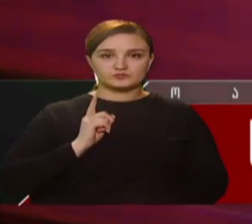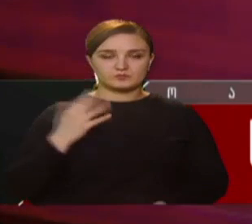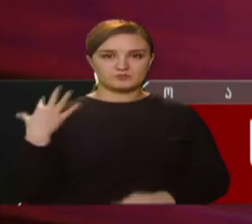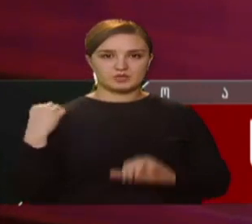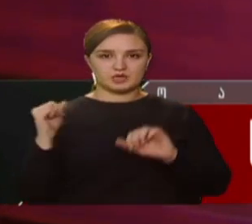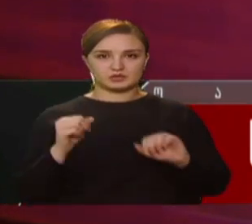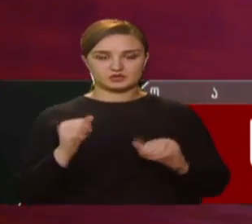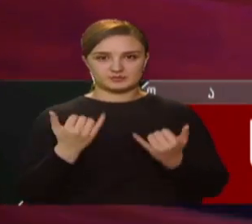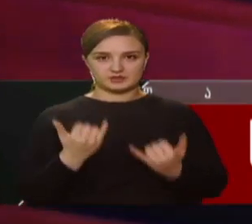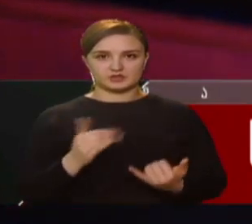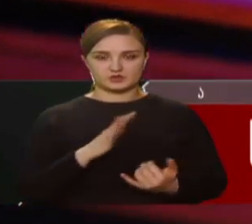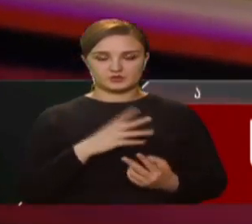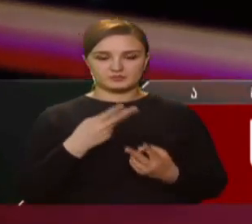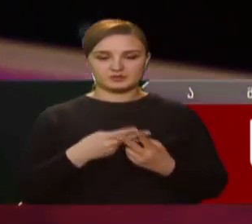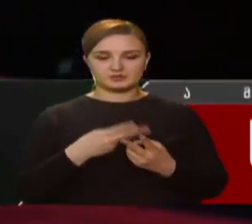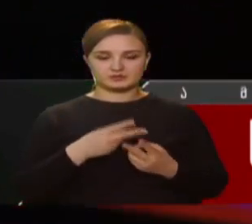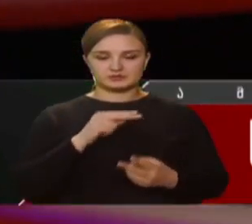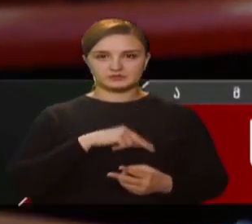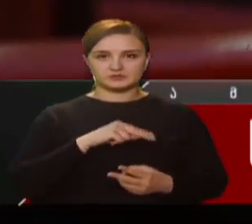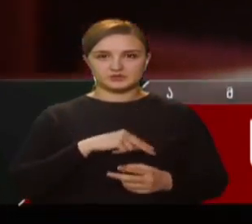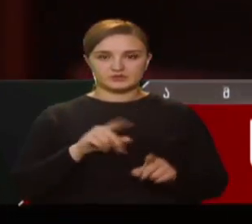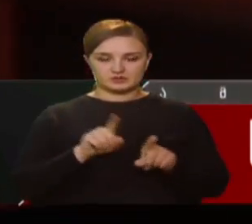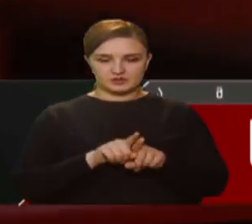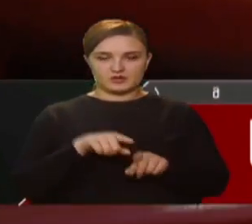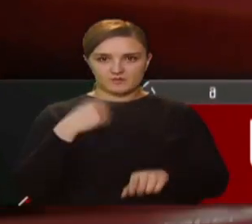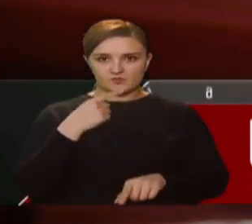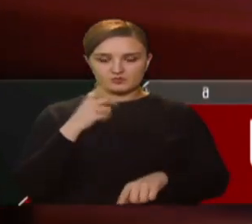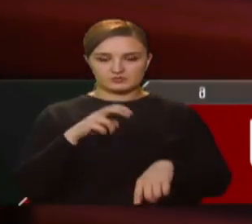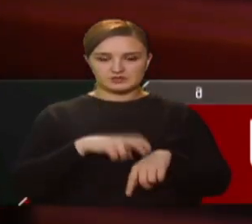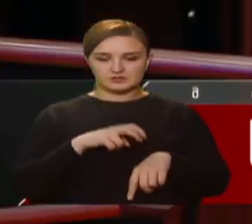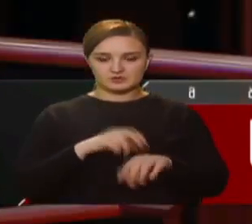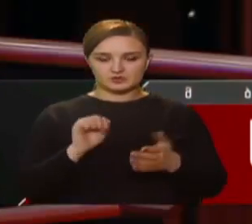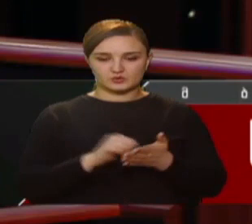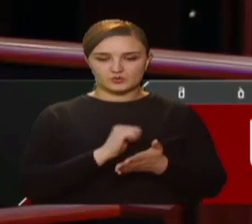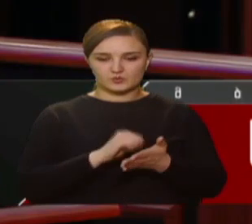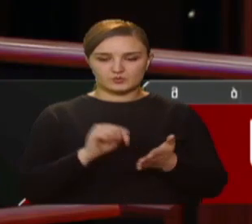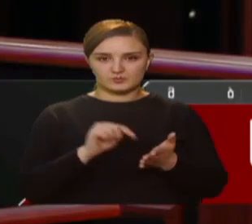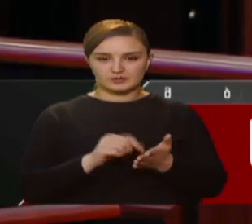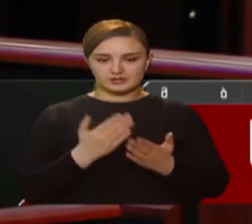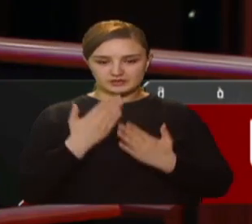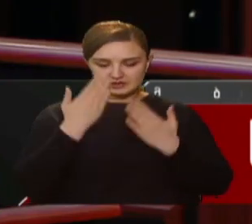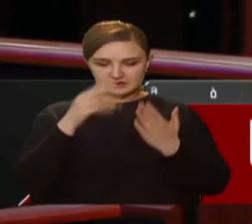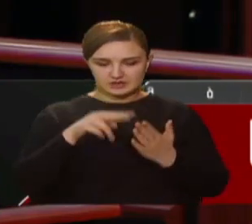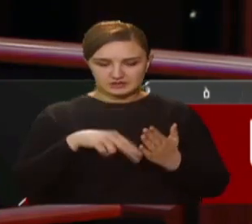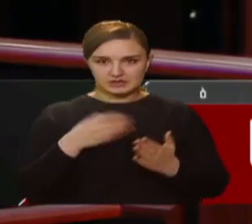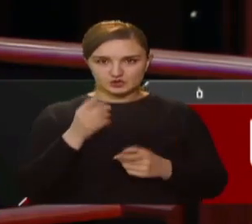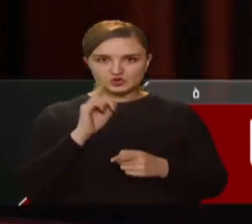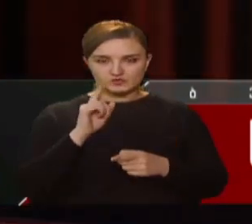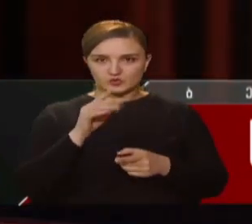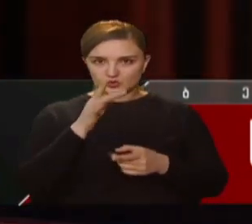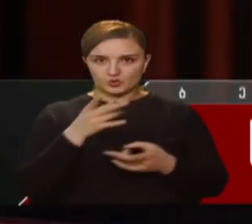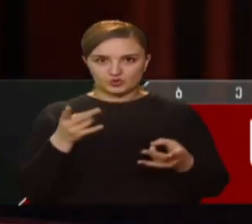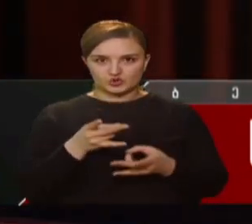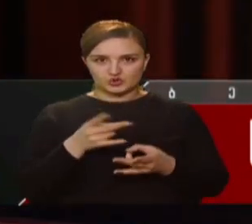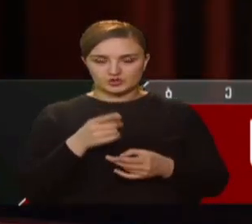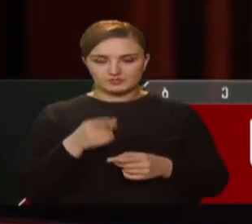მხარდამჭერებს სწორედ დღეს ჰქონდათ. პენიტენციური სამსახური იმასაც მიუთითებდა, რომ სამედიცინო დოკუმენტაციის გასაცნობად მათ ჯერ კიდევ დრო ჭირდებოდათ. Ეს